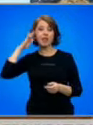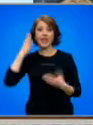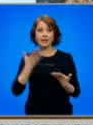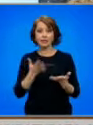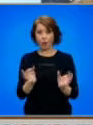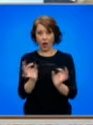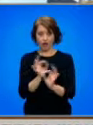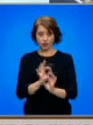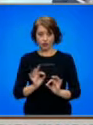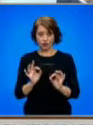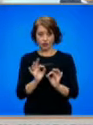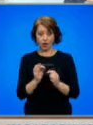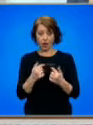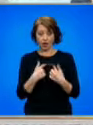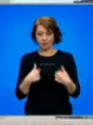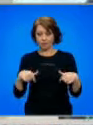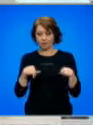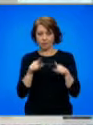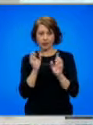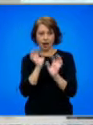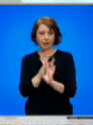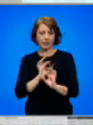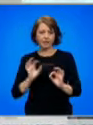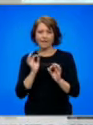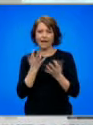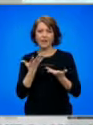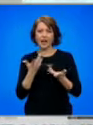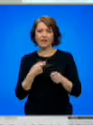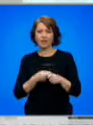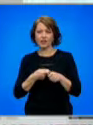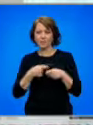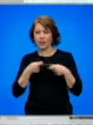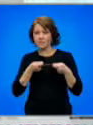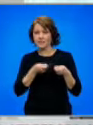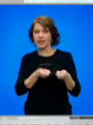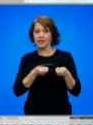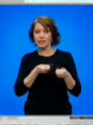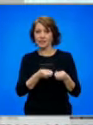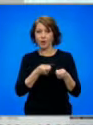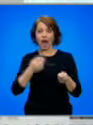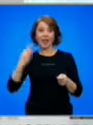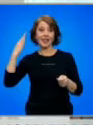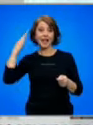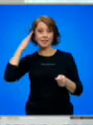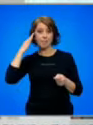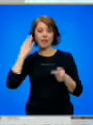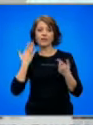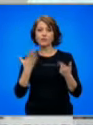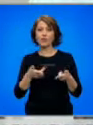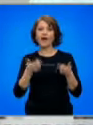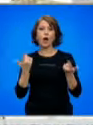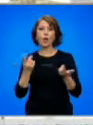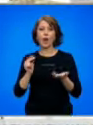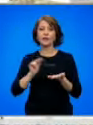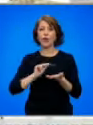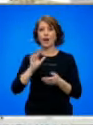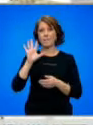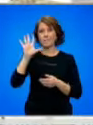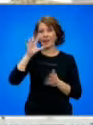Ими нищо. Ние нямаме инструмента, с който да ги подбудим да изпълнят това, което е в тези 6-5